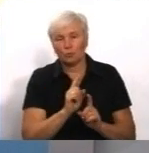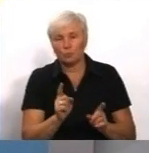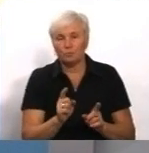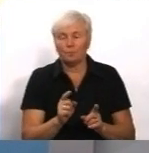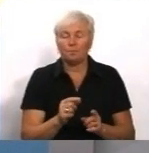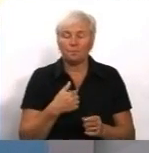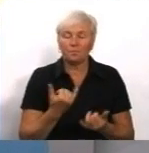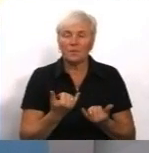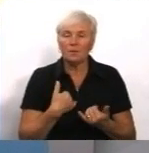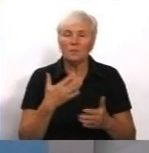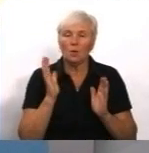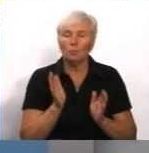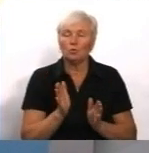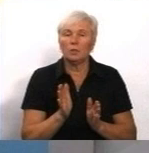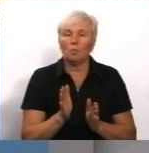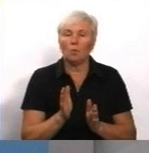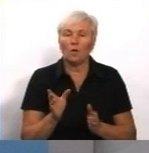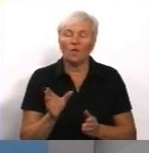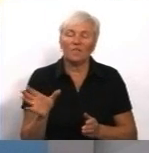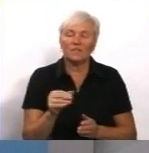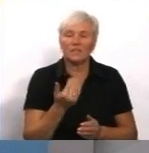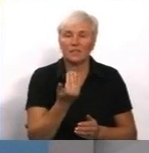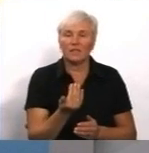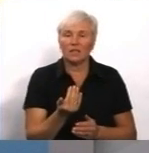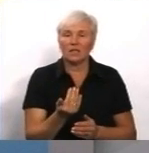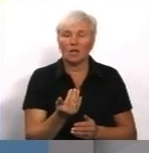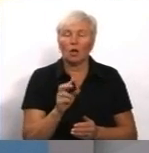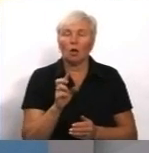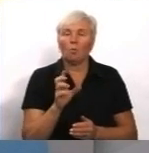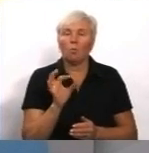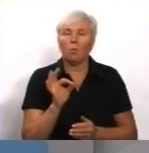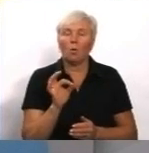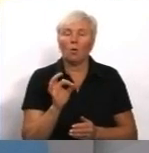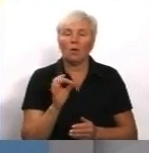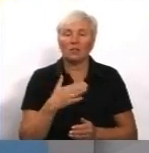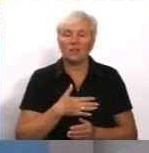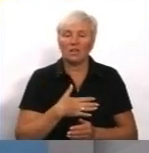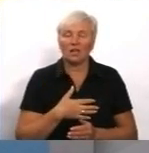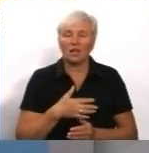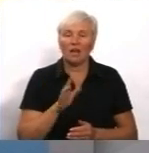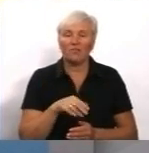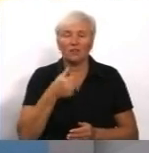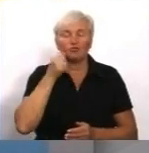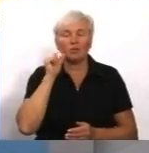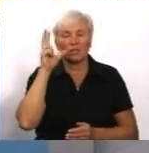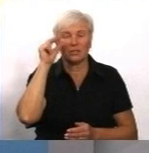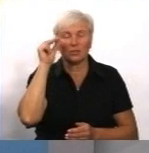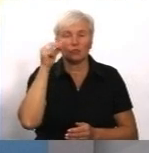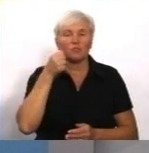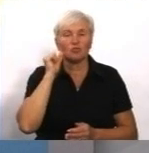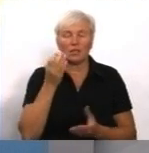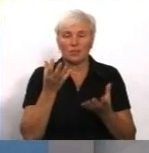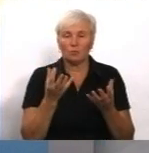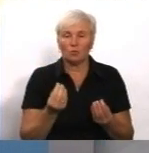ми будемо їх всіх, бо навіть вчорашнім числом, вчорашнім днем